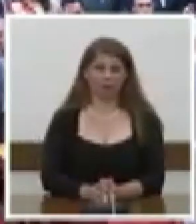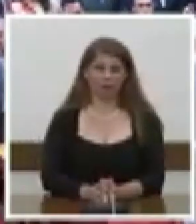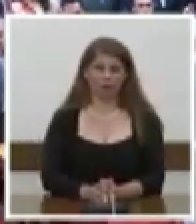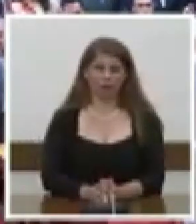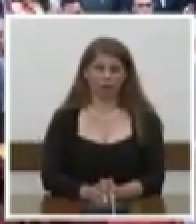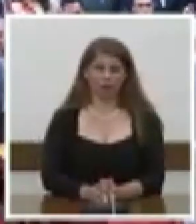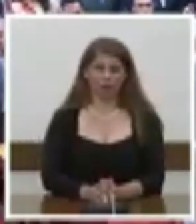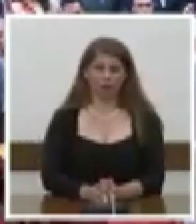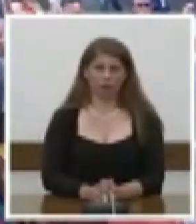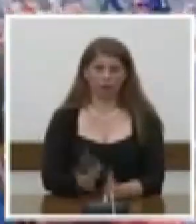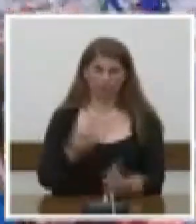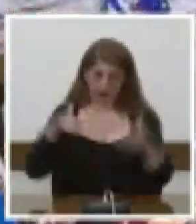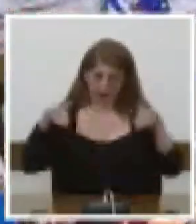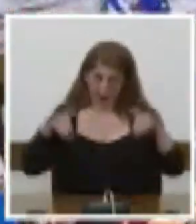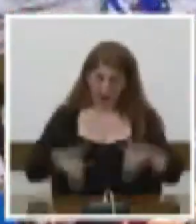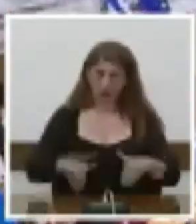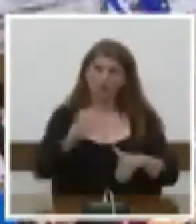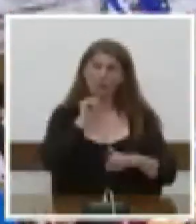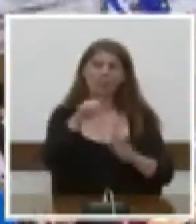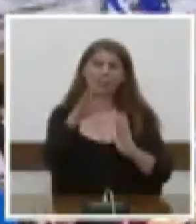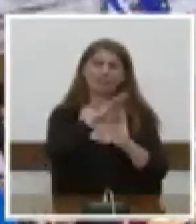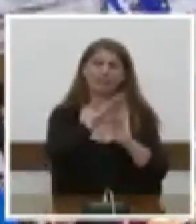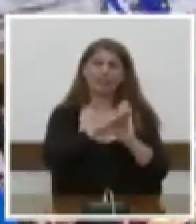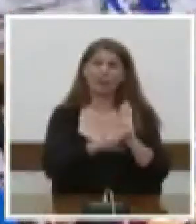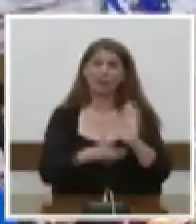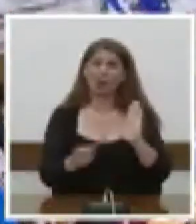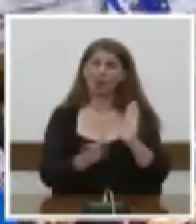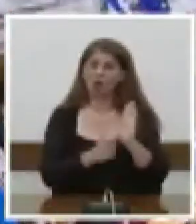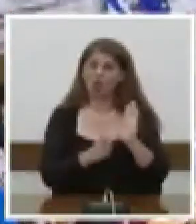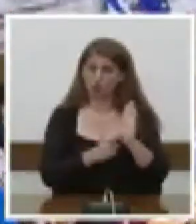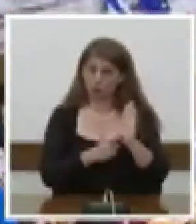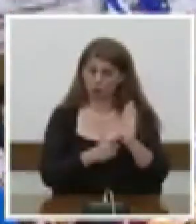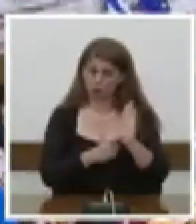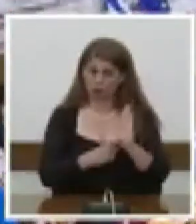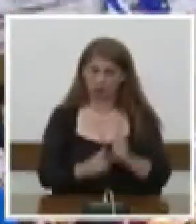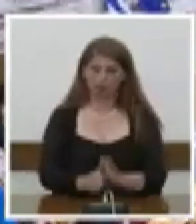Να υπακούω στο Σύνταγμα και τους νόμους